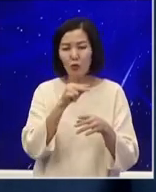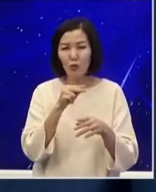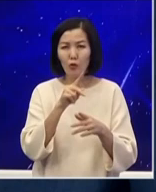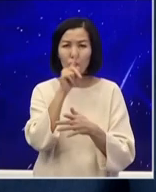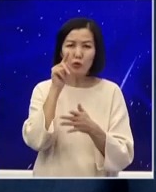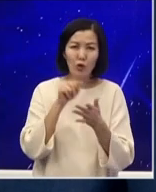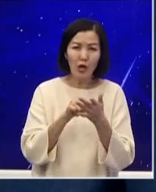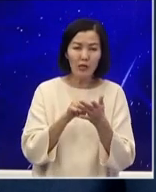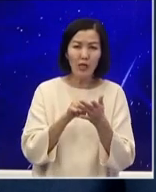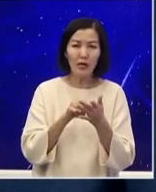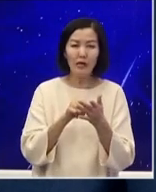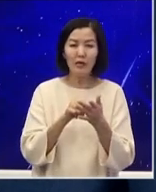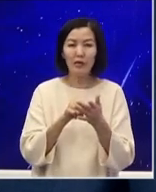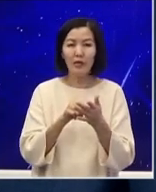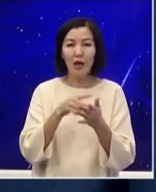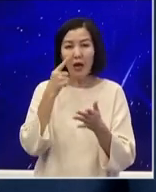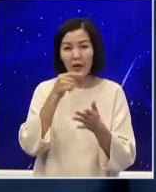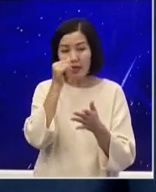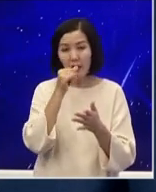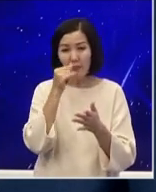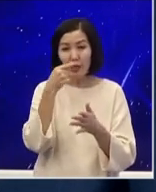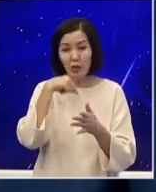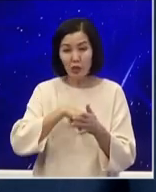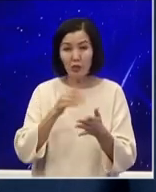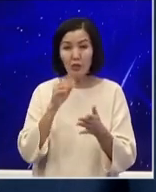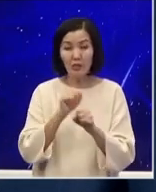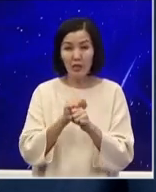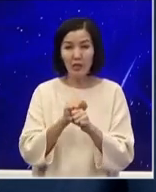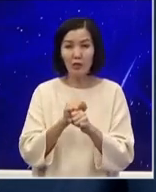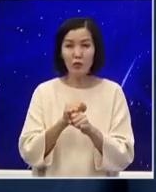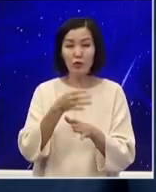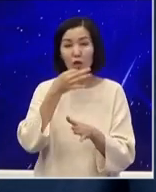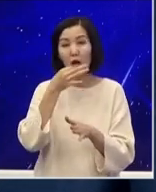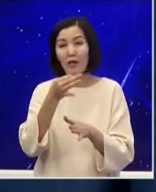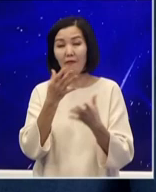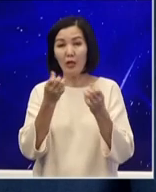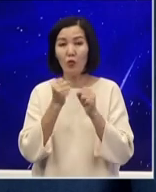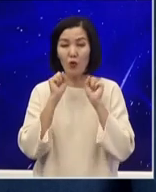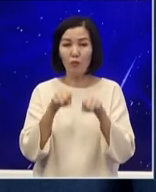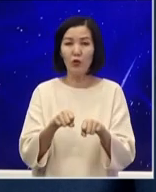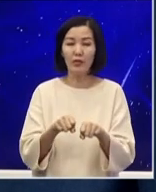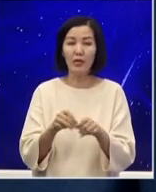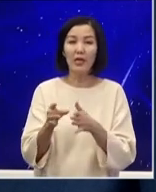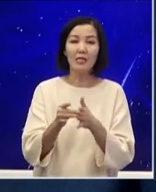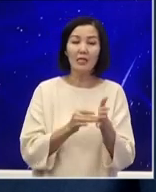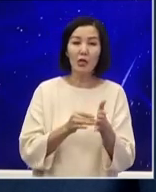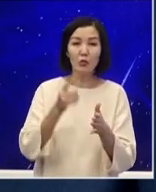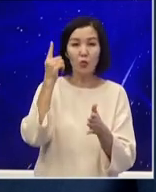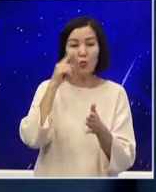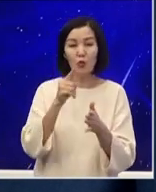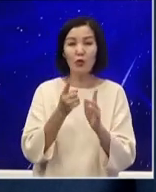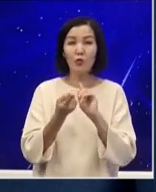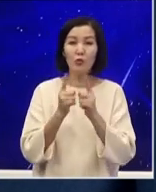сұрақтар бар, өзгеге қой алмайды, айта алмайды, ішінде жүр. Соларға ең құрғанда осындай жерде жауап алып кетеді. Бірден жаңағы бағытын өзгеріп кетпесе